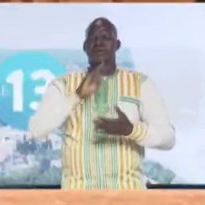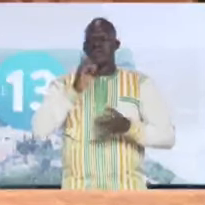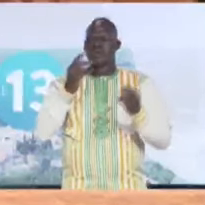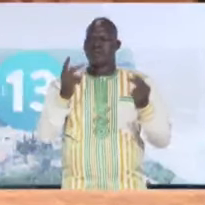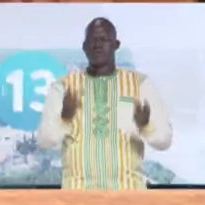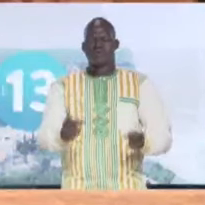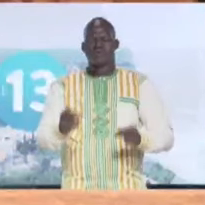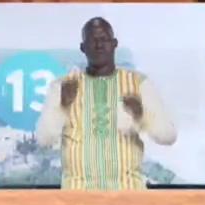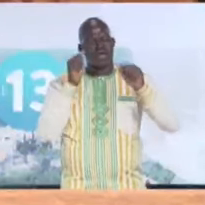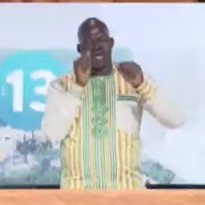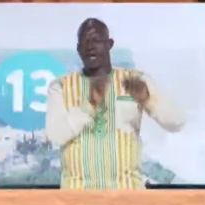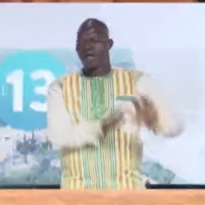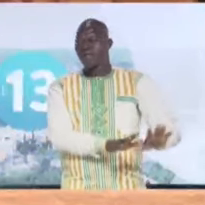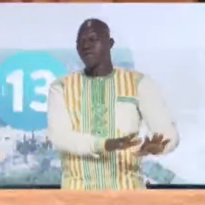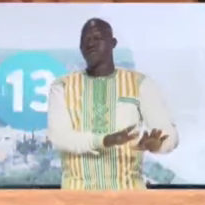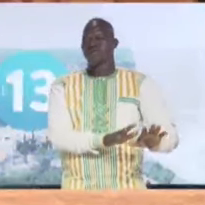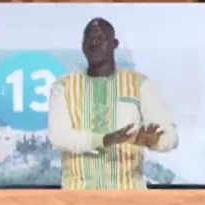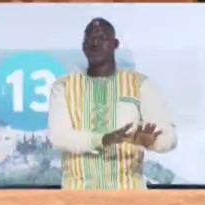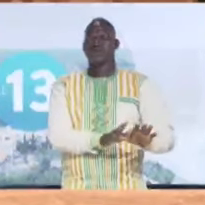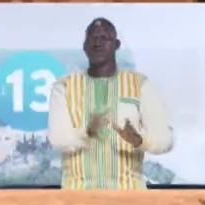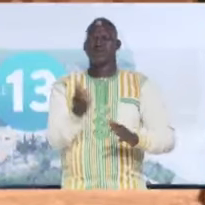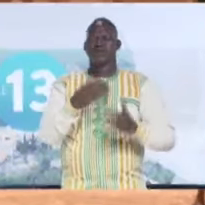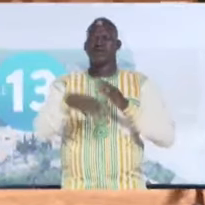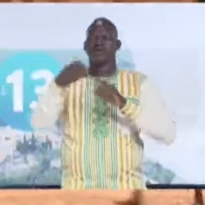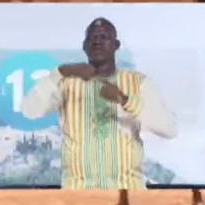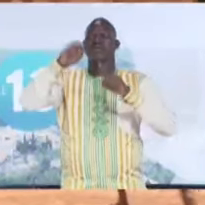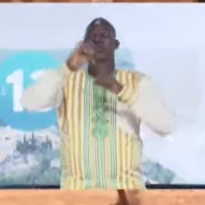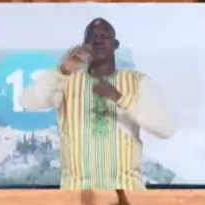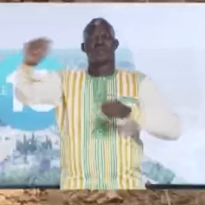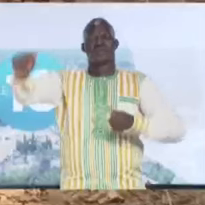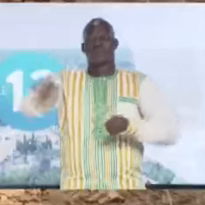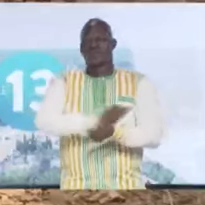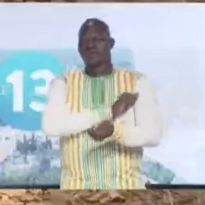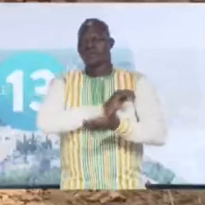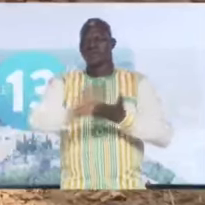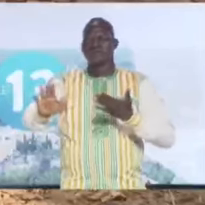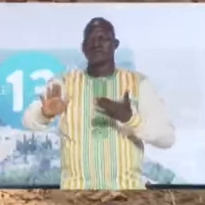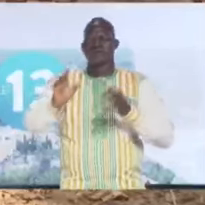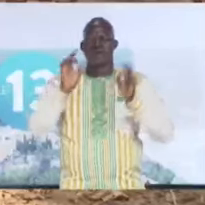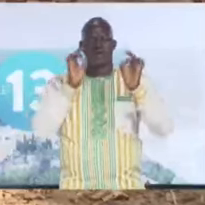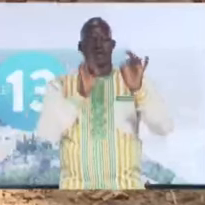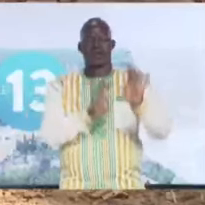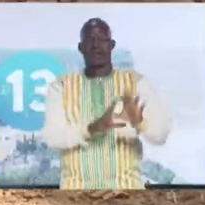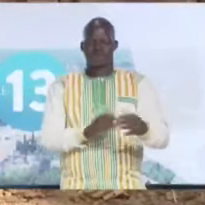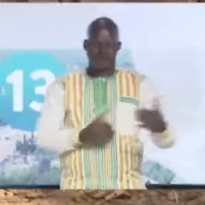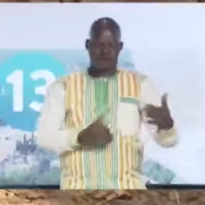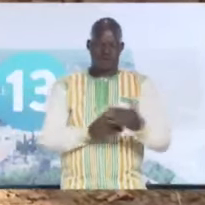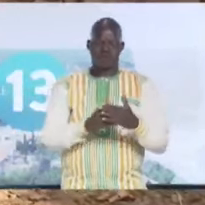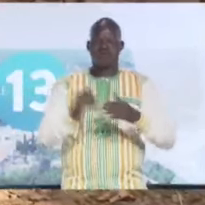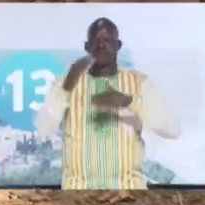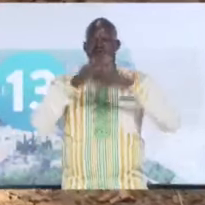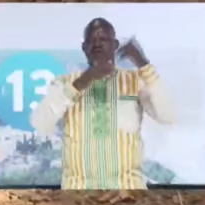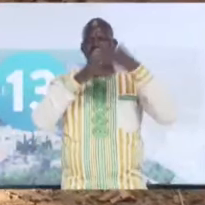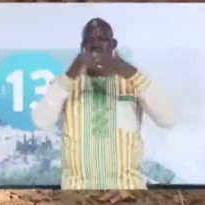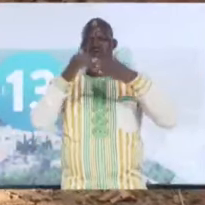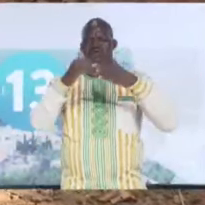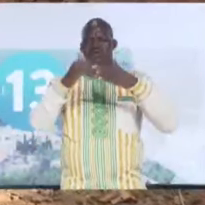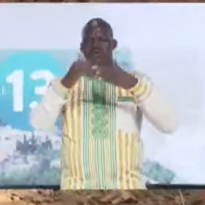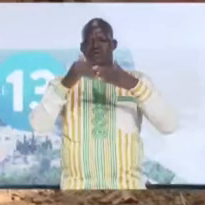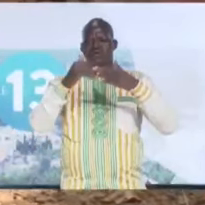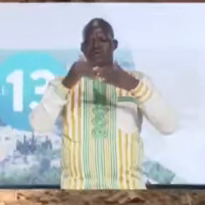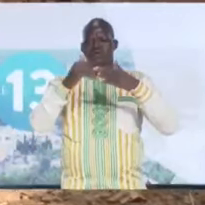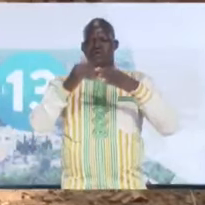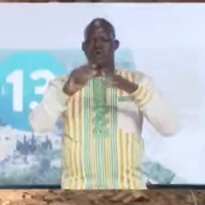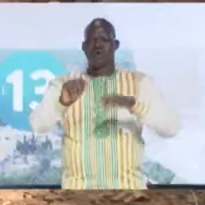présentement abandonné et dans un état de délabrement avancé. À côté de cette infrastructure,